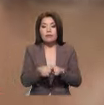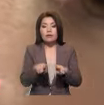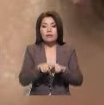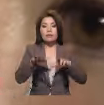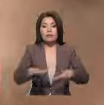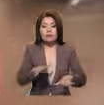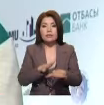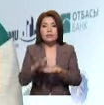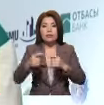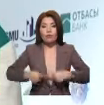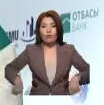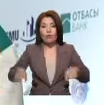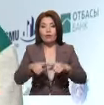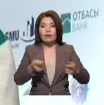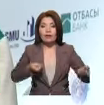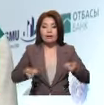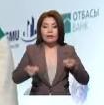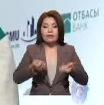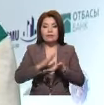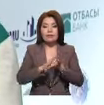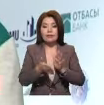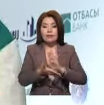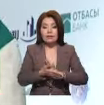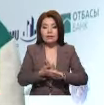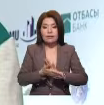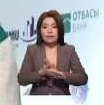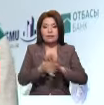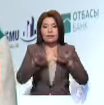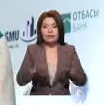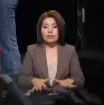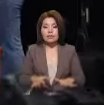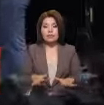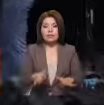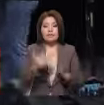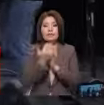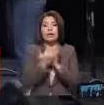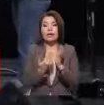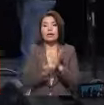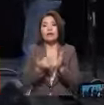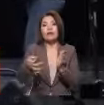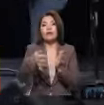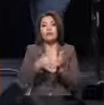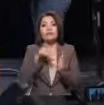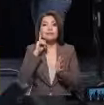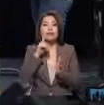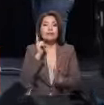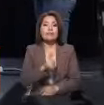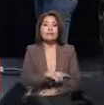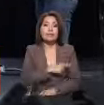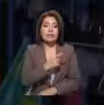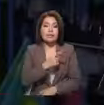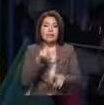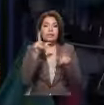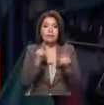органдармен, әкімшілікпен келісімге отырған жергілікті бағдарлама облыс бойынша жас мамандарға